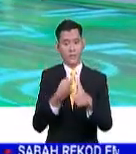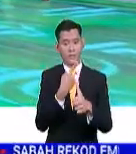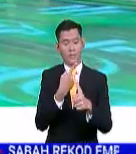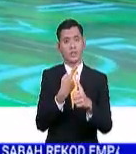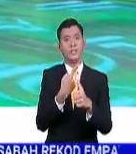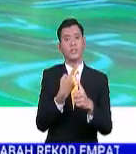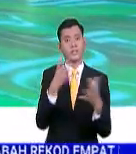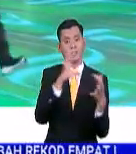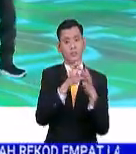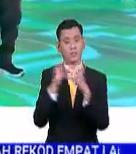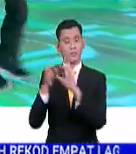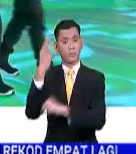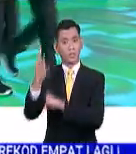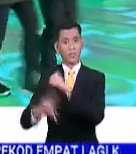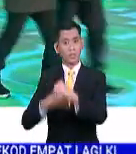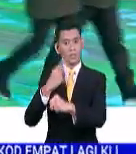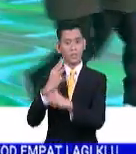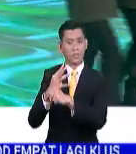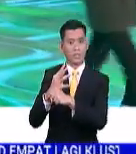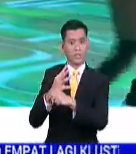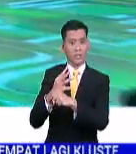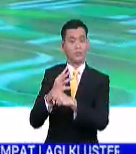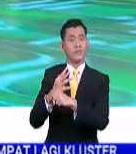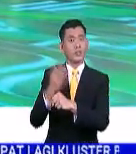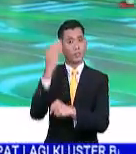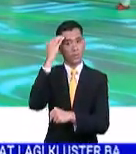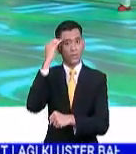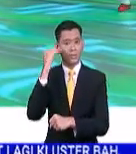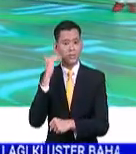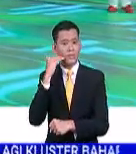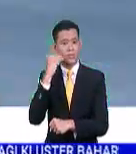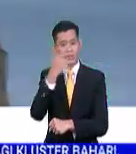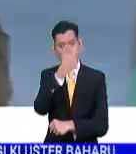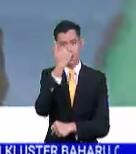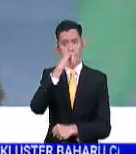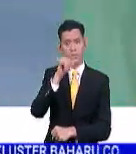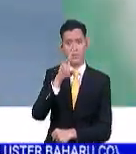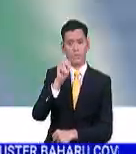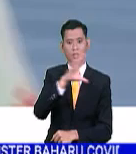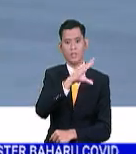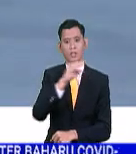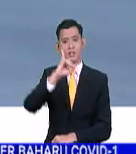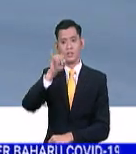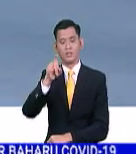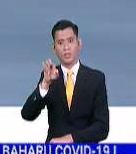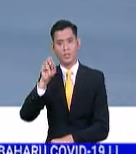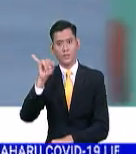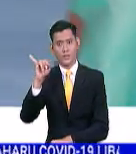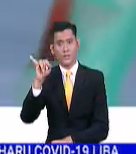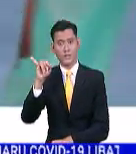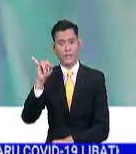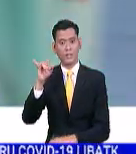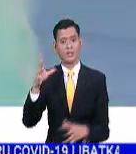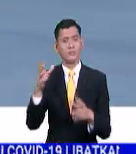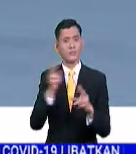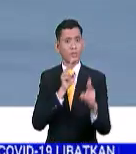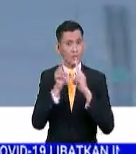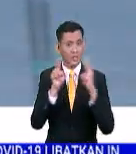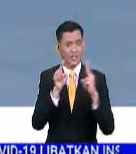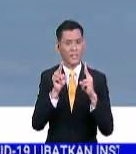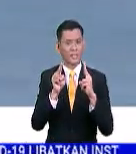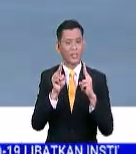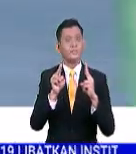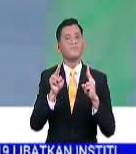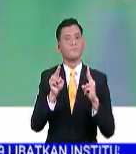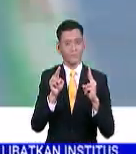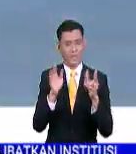sejuk 4 tahun lepas di Pyeongchang, Korea Selatan menerusi Julian Yee dan Jeffrey Webb. Dalam hari itu, beliau juga mengucapkan selamat